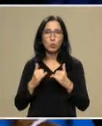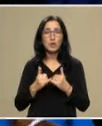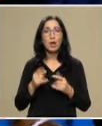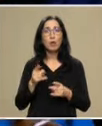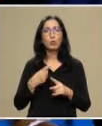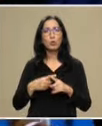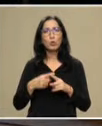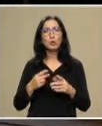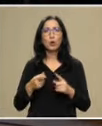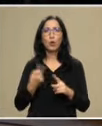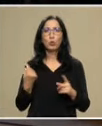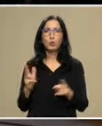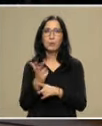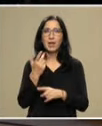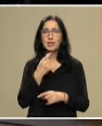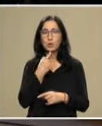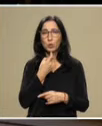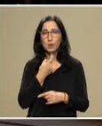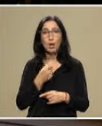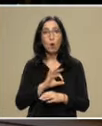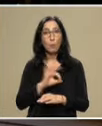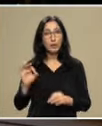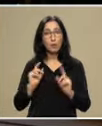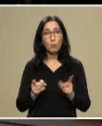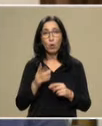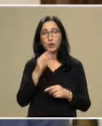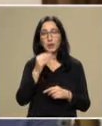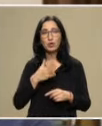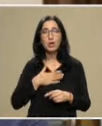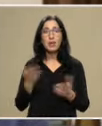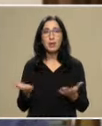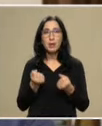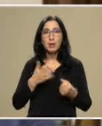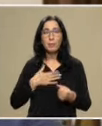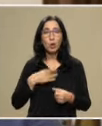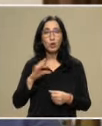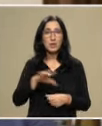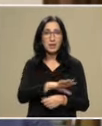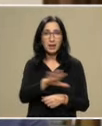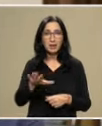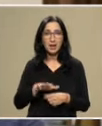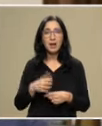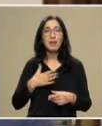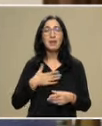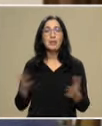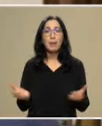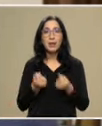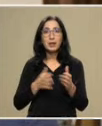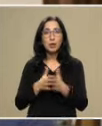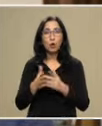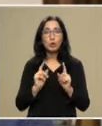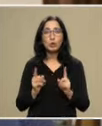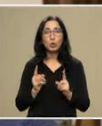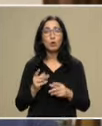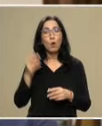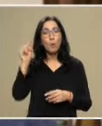който е хорист от 18 години. Определено мога да кажа, че намерих своята среда и намерих хора, с които